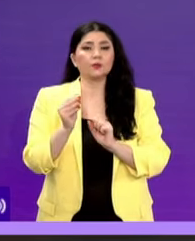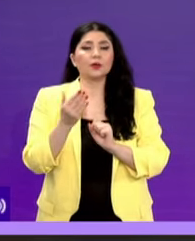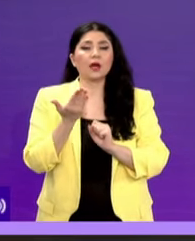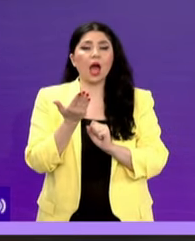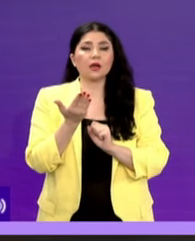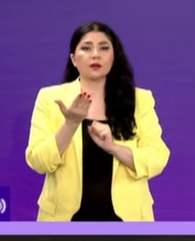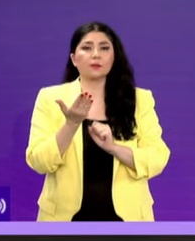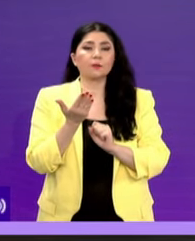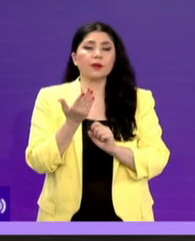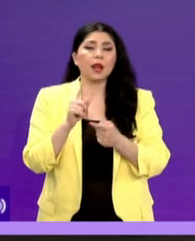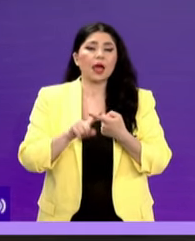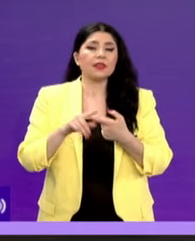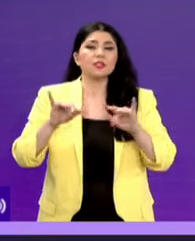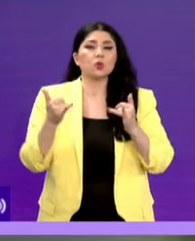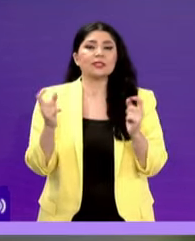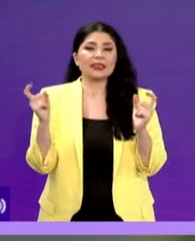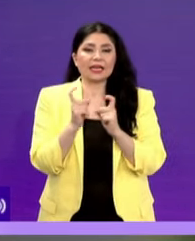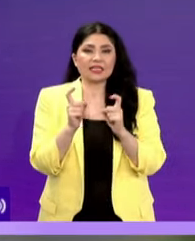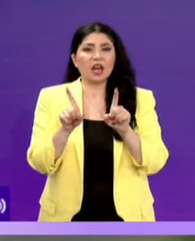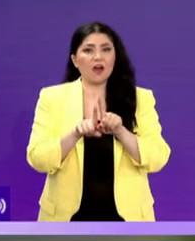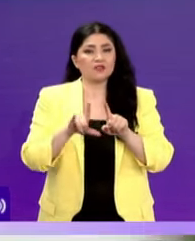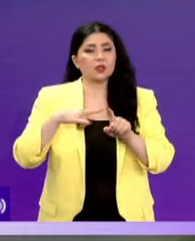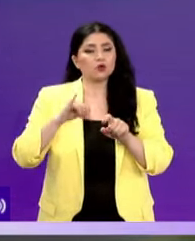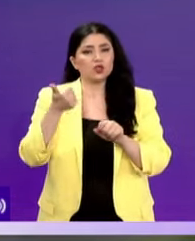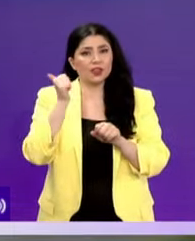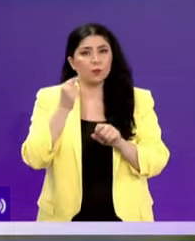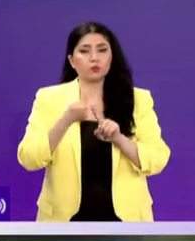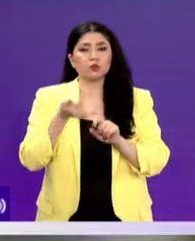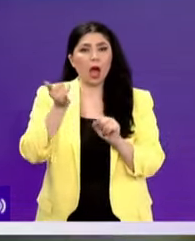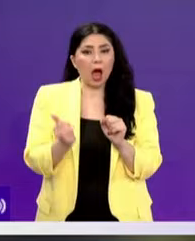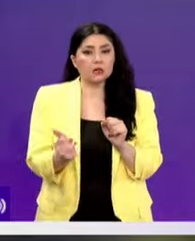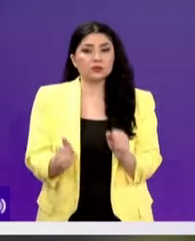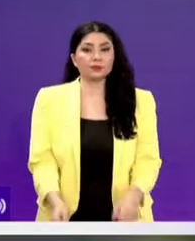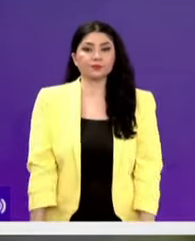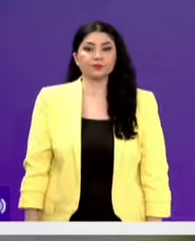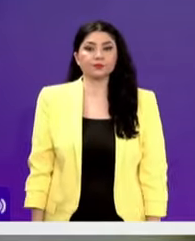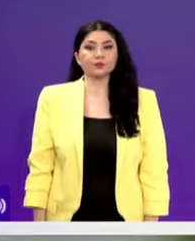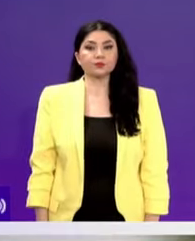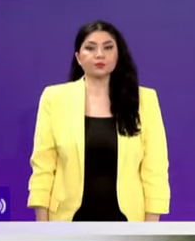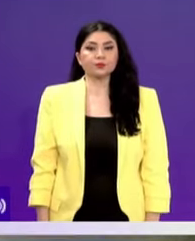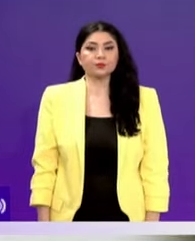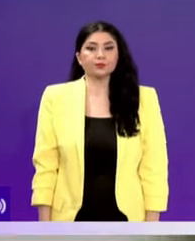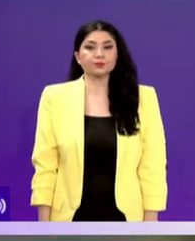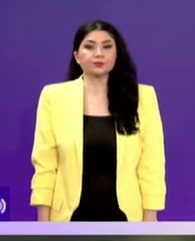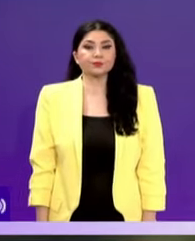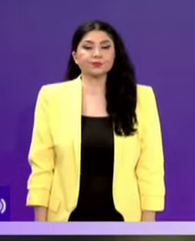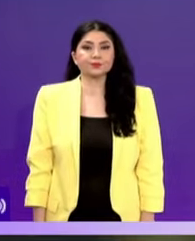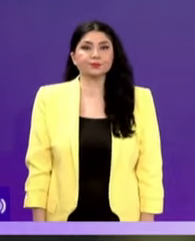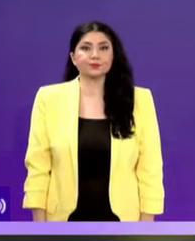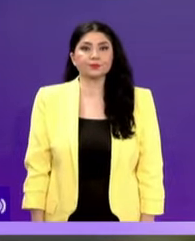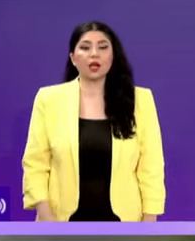unor situații de criză. Au fost și ieri astfel de întâlniri, vor fi și astăzi. Prin intermediul lor, așa